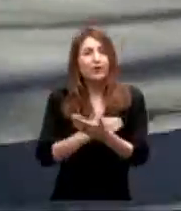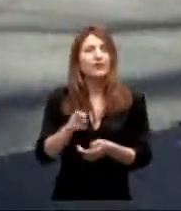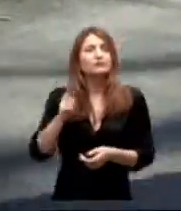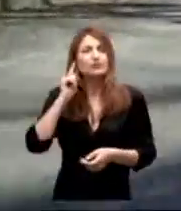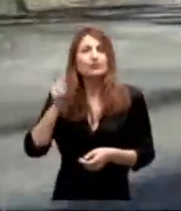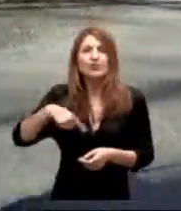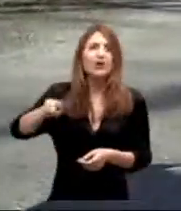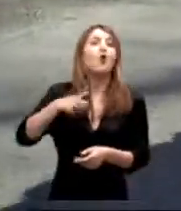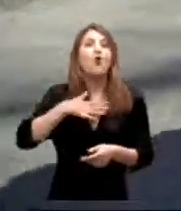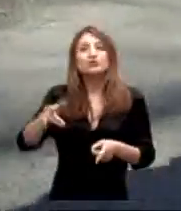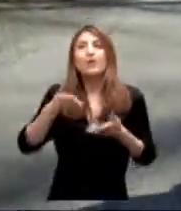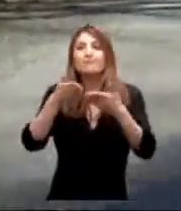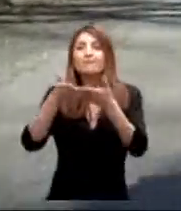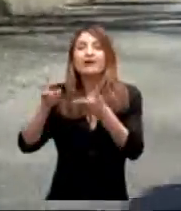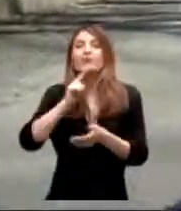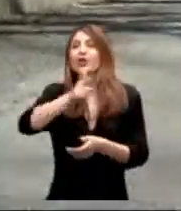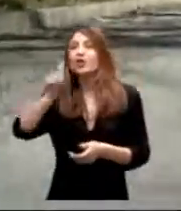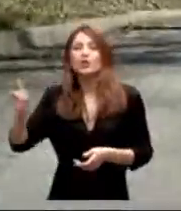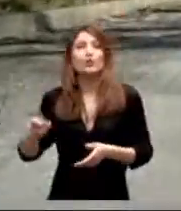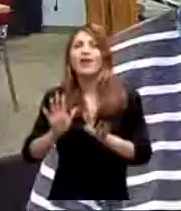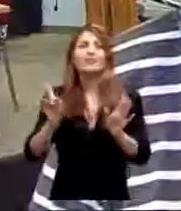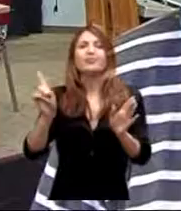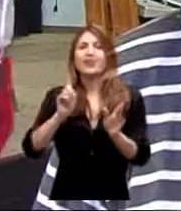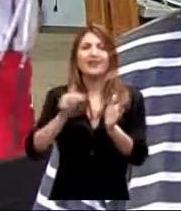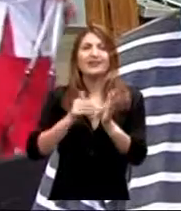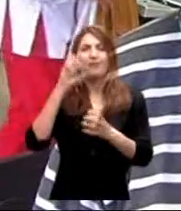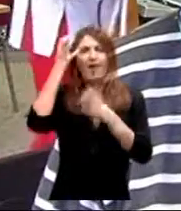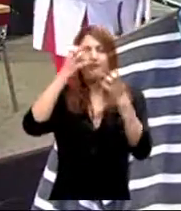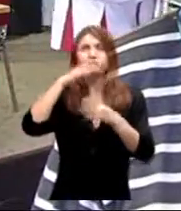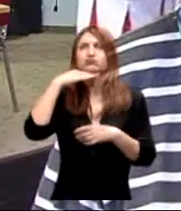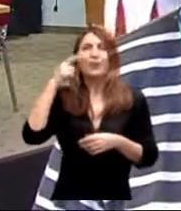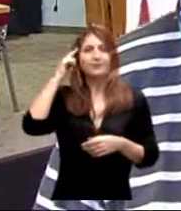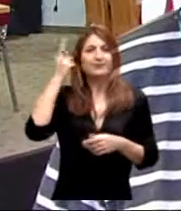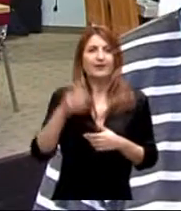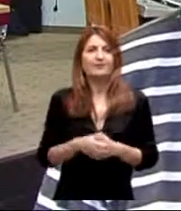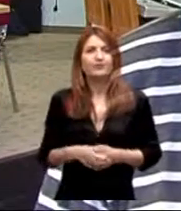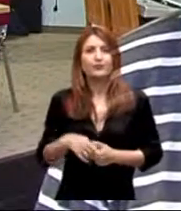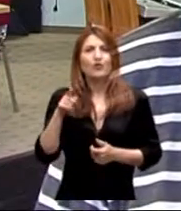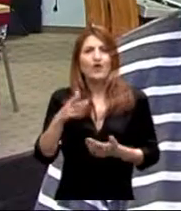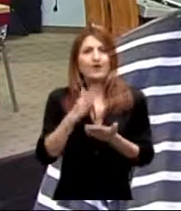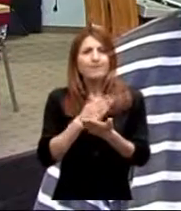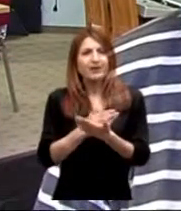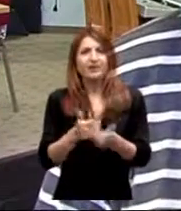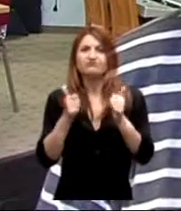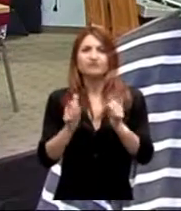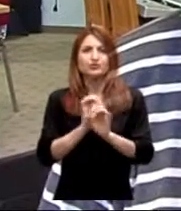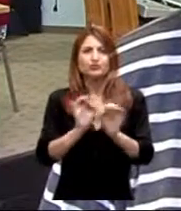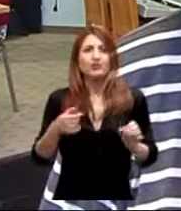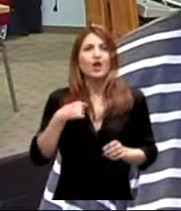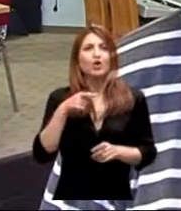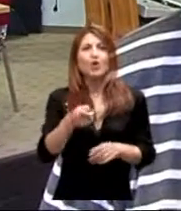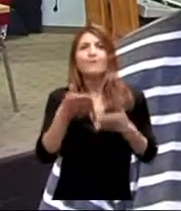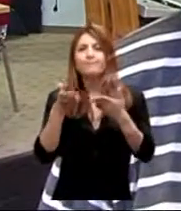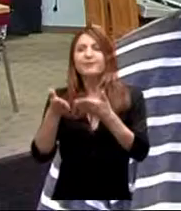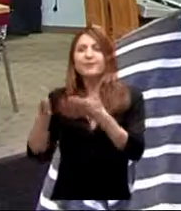doznajemo kako bi ga preporučili i drugima bez puno razmišljanja. Program je izvrsno složen, preporučam svima,